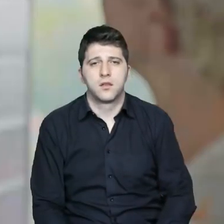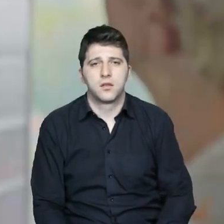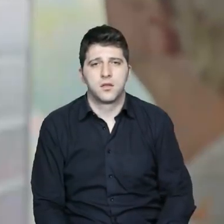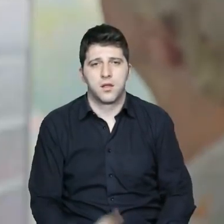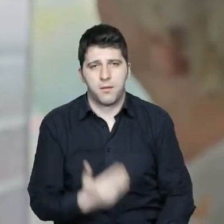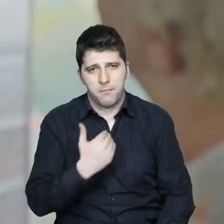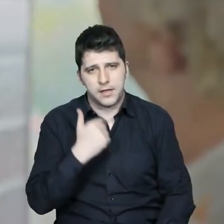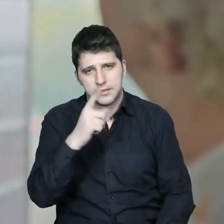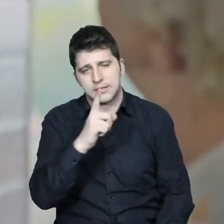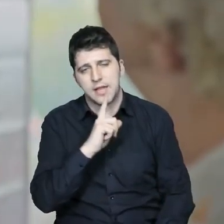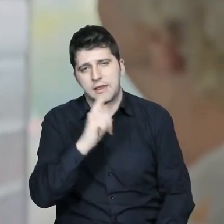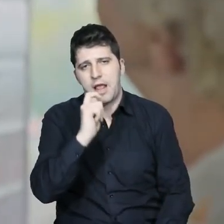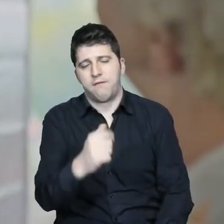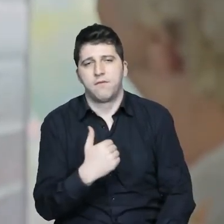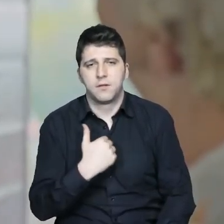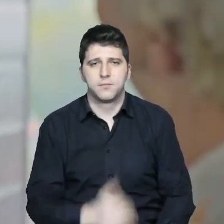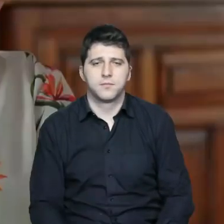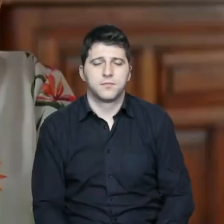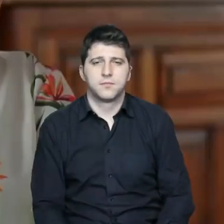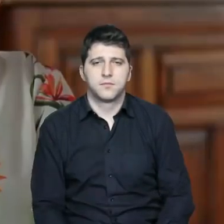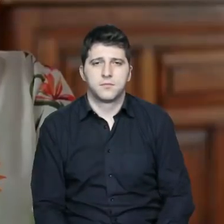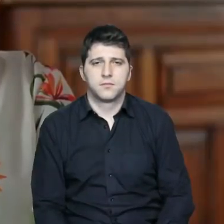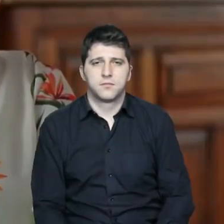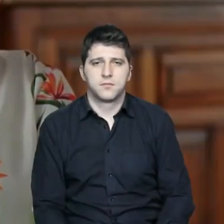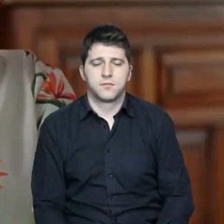benim size bir teklifim var.